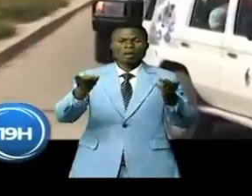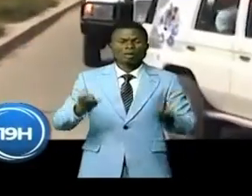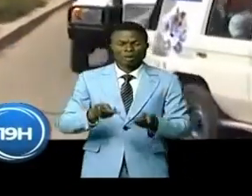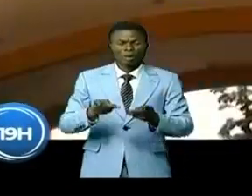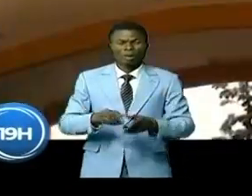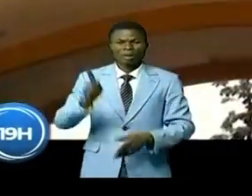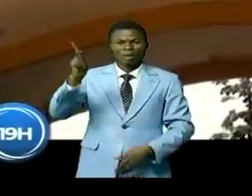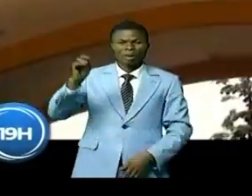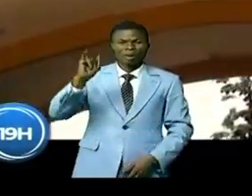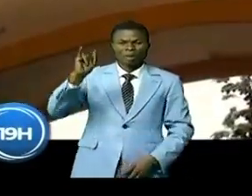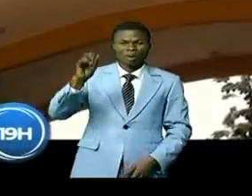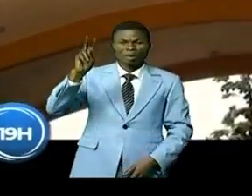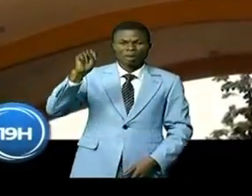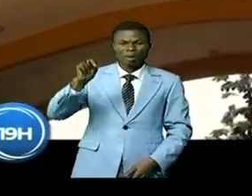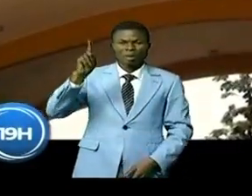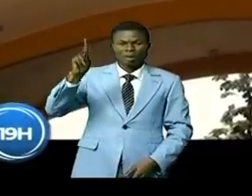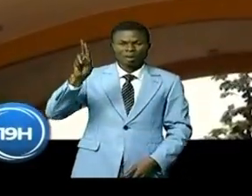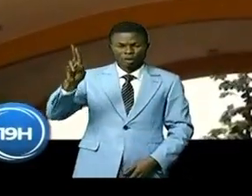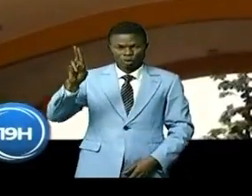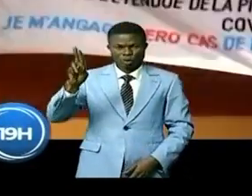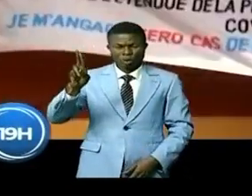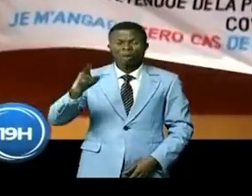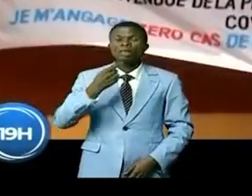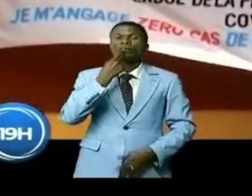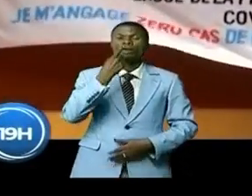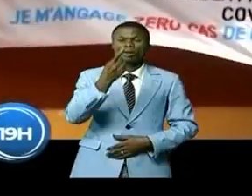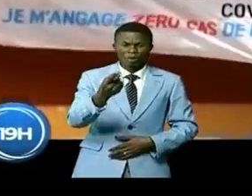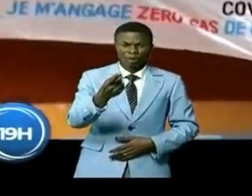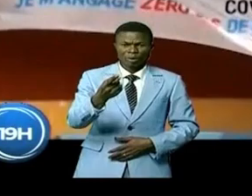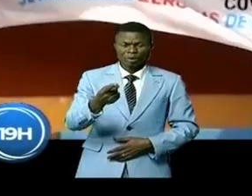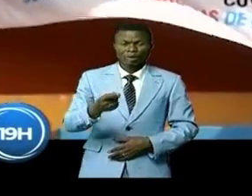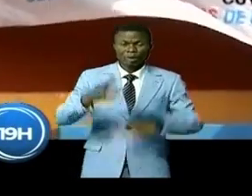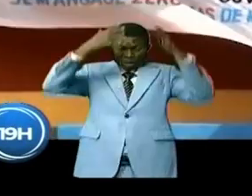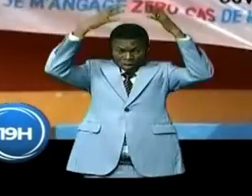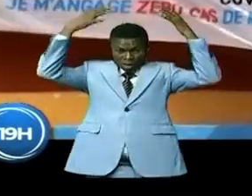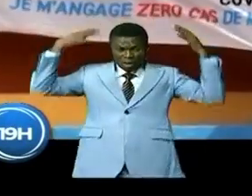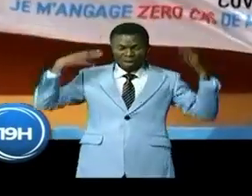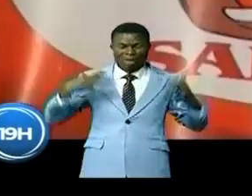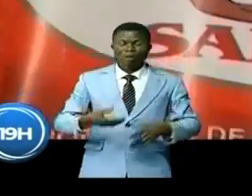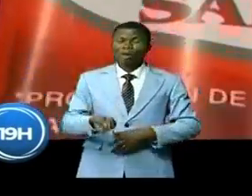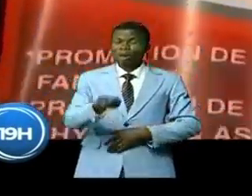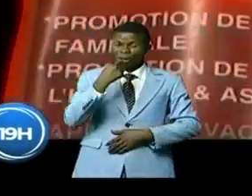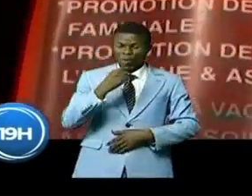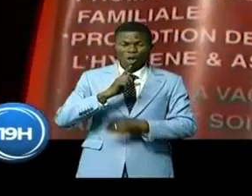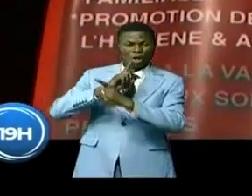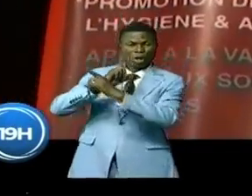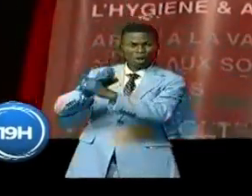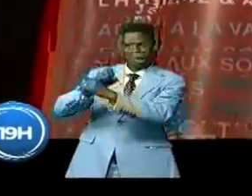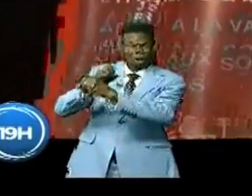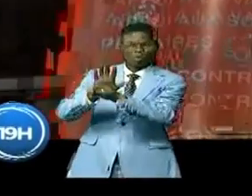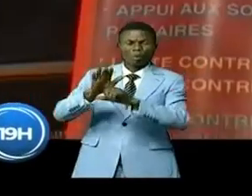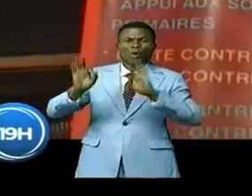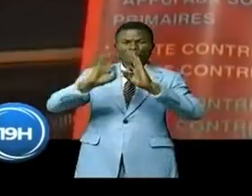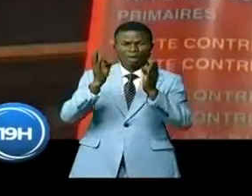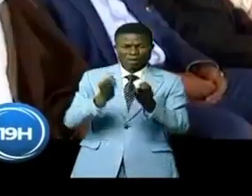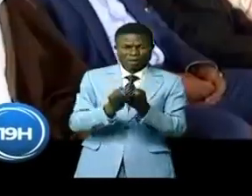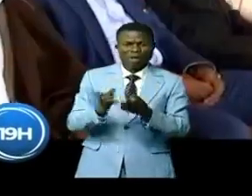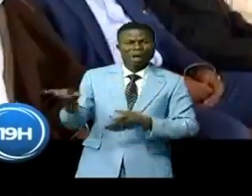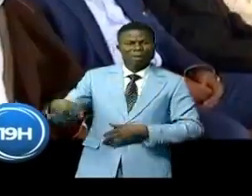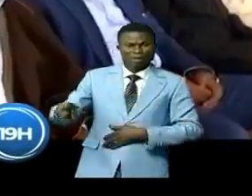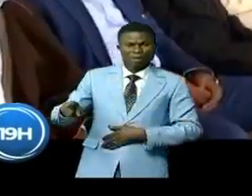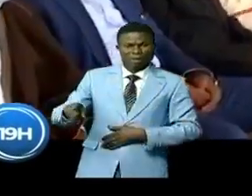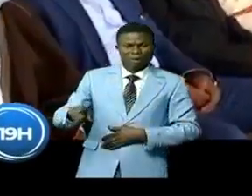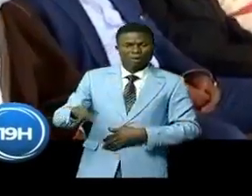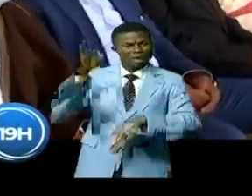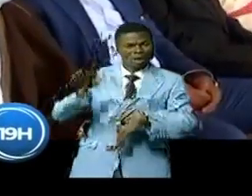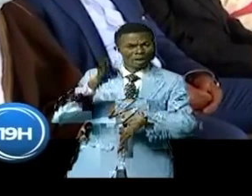Kindu, Afani Idrissa Mangala a indiqué que ces moustiquaires imprégnés protégeront de nombreuses familles de sa province des